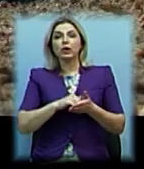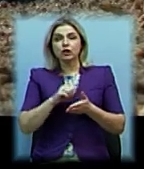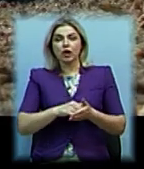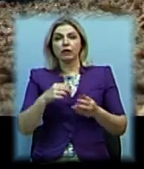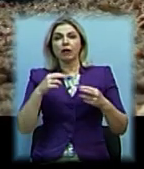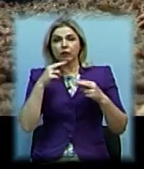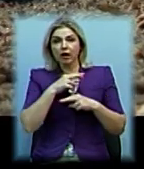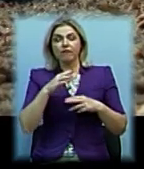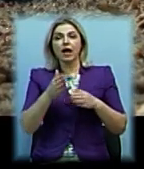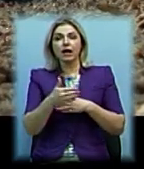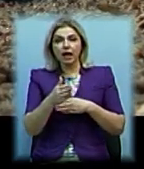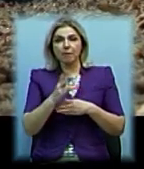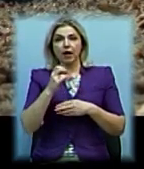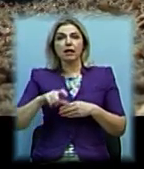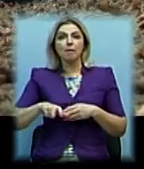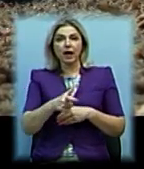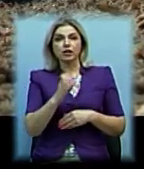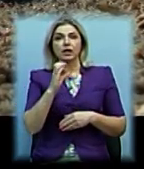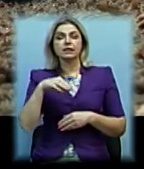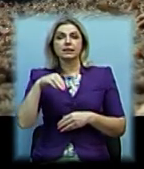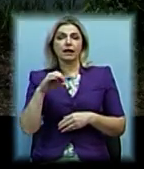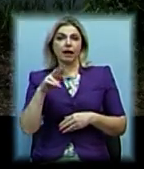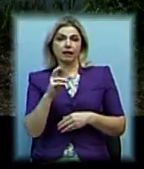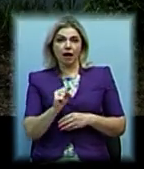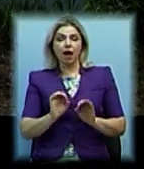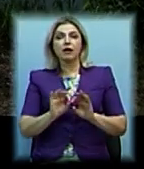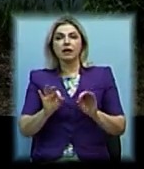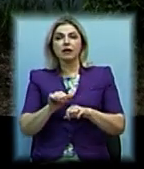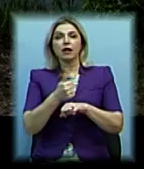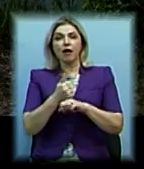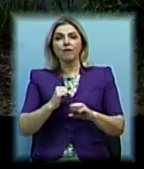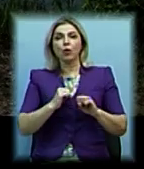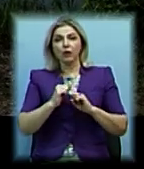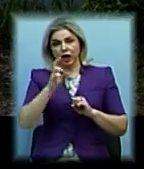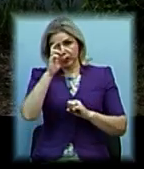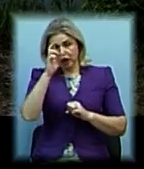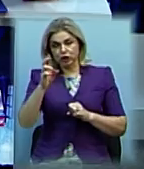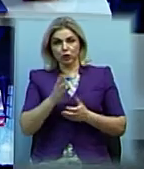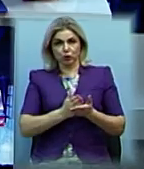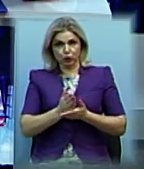на пляжі Стрілка? Про це розповіли в Головному управлінні Держспоживслужби Миколаївської області.